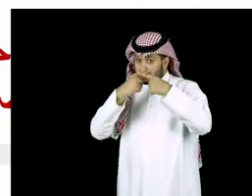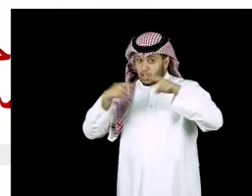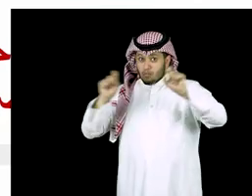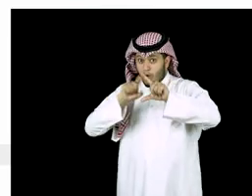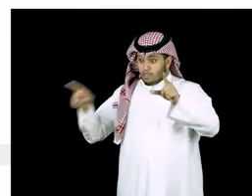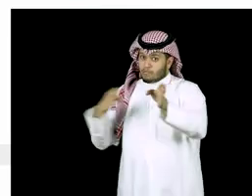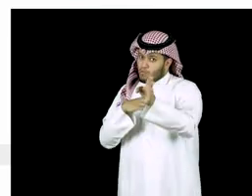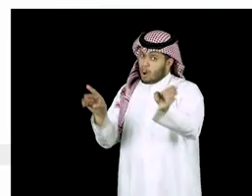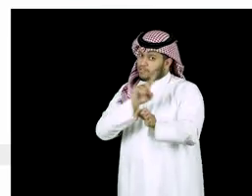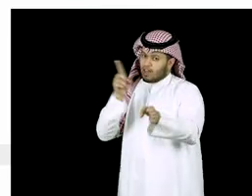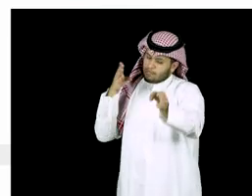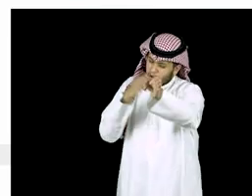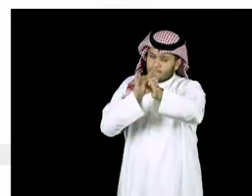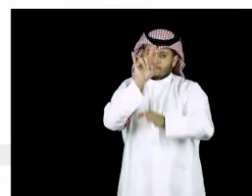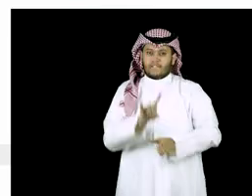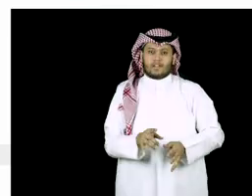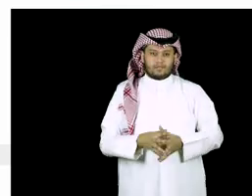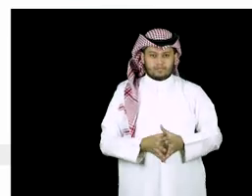صريح.